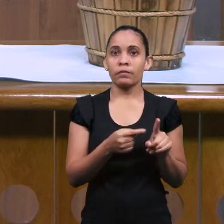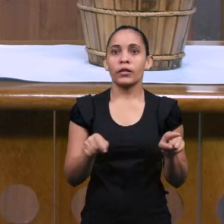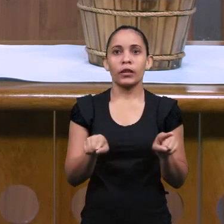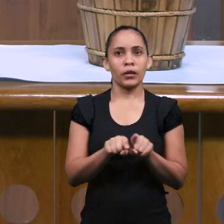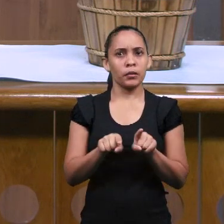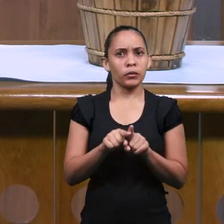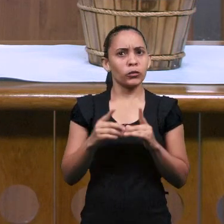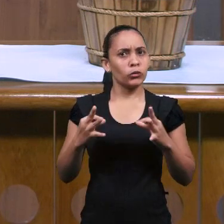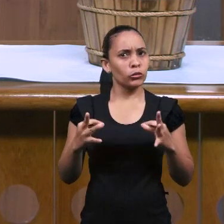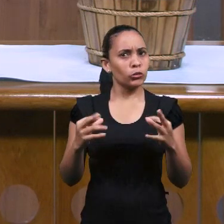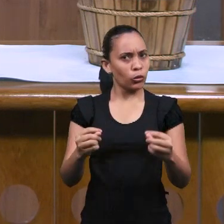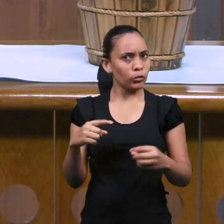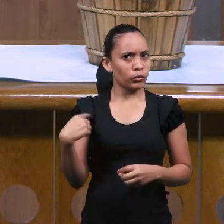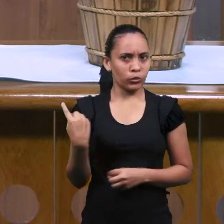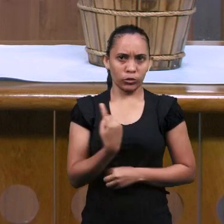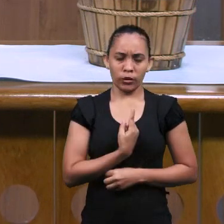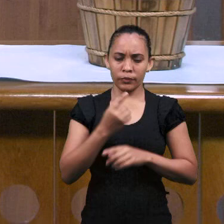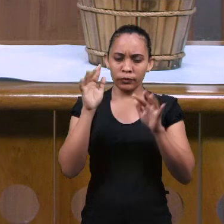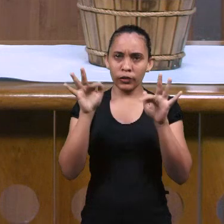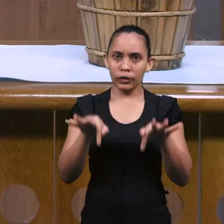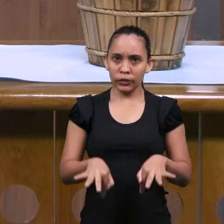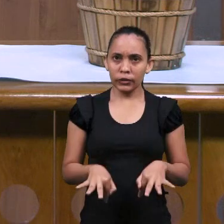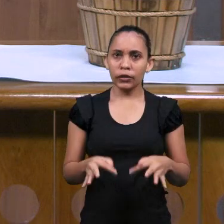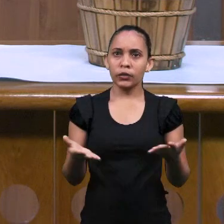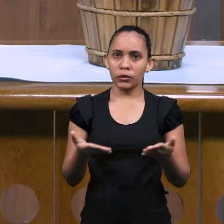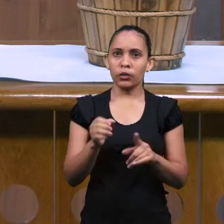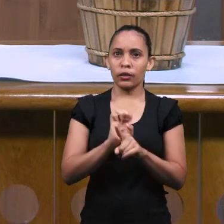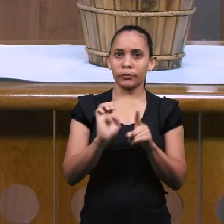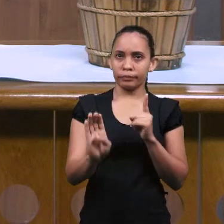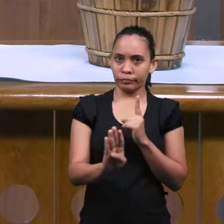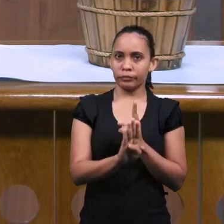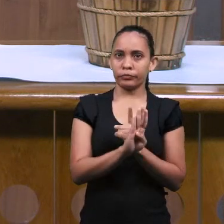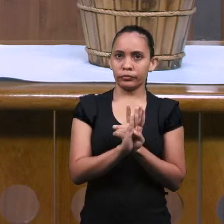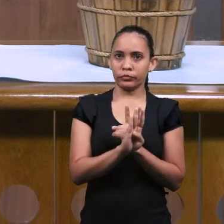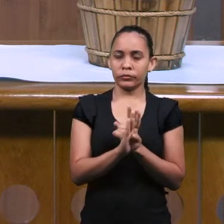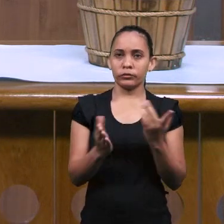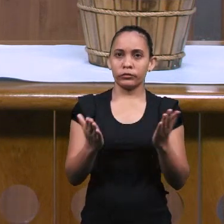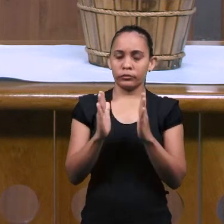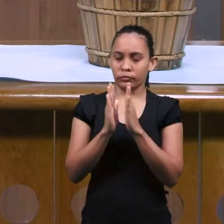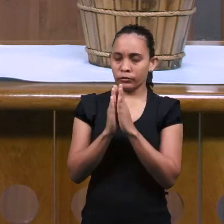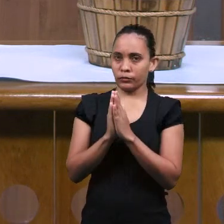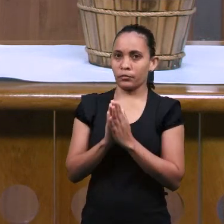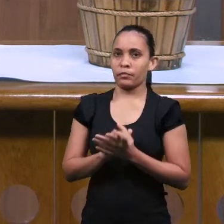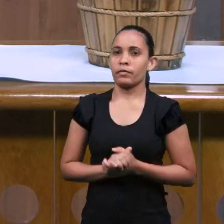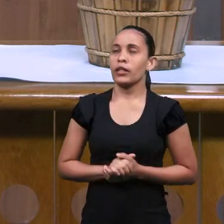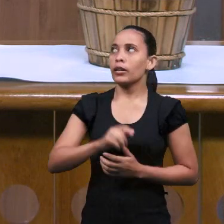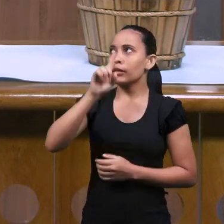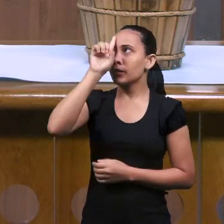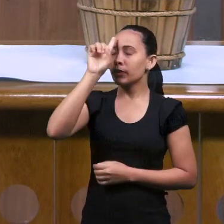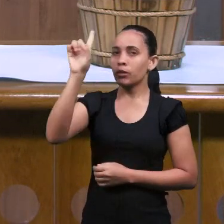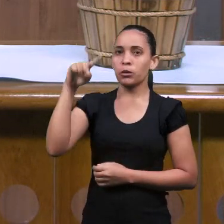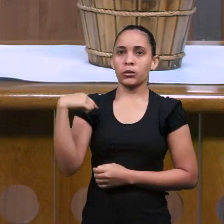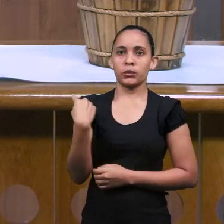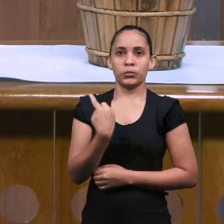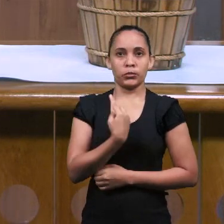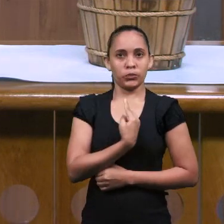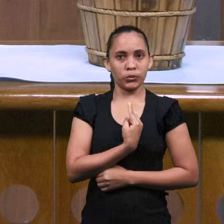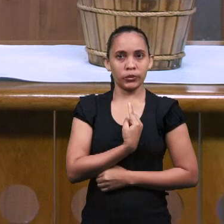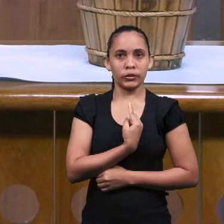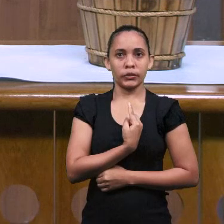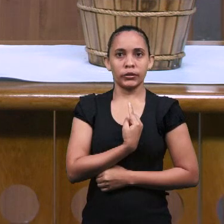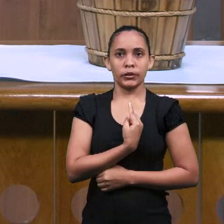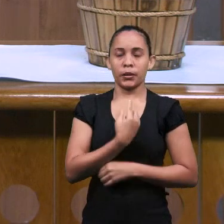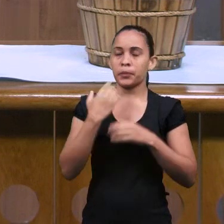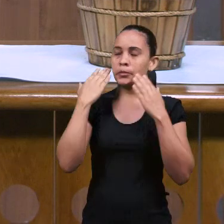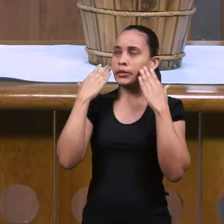enceintes et pour nous tous. Nous allons finir maintenant cette période de l'école biblique dominicale. Prions. Seigneur, nous mettons